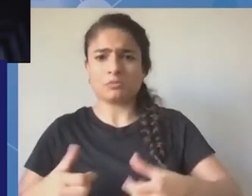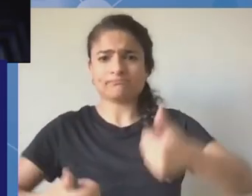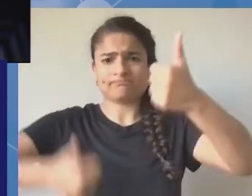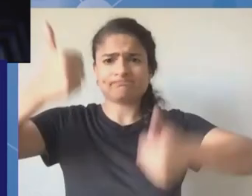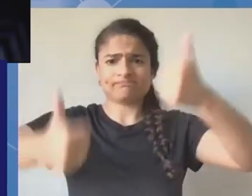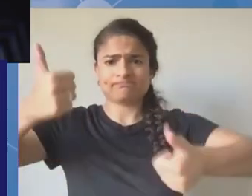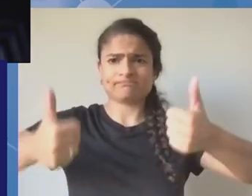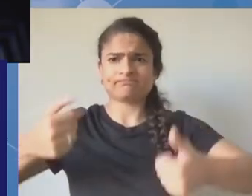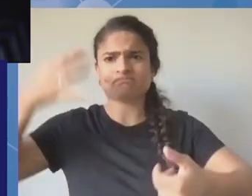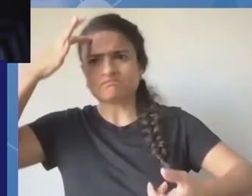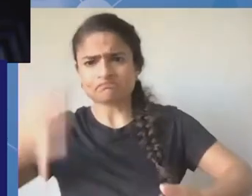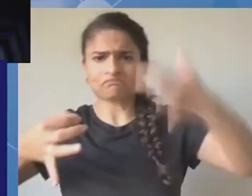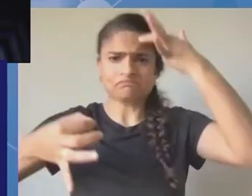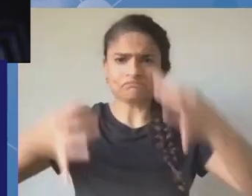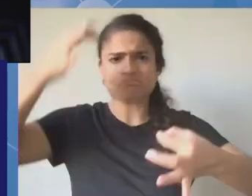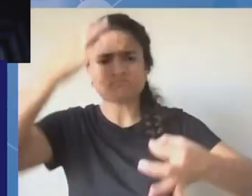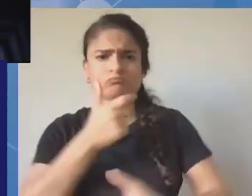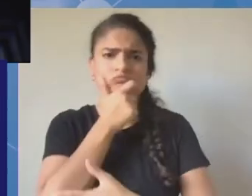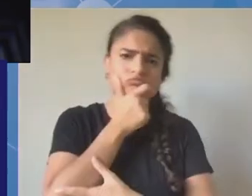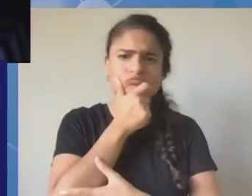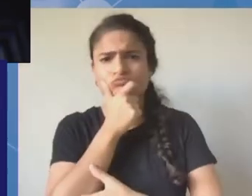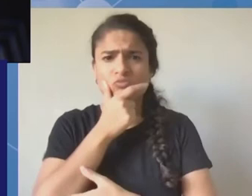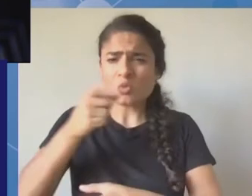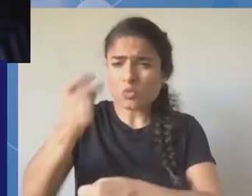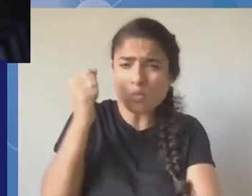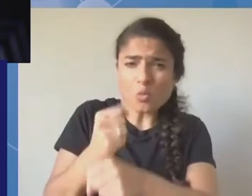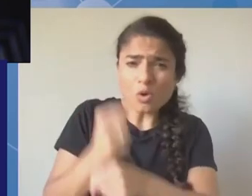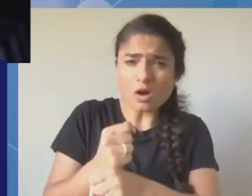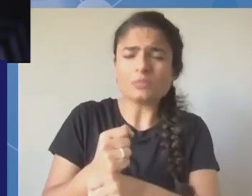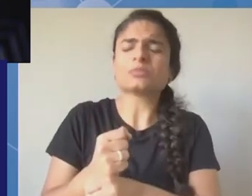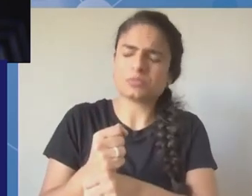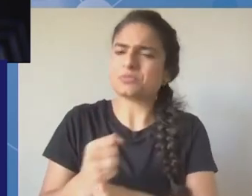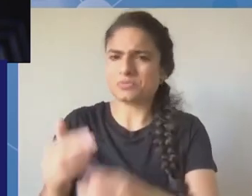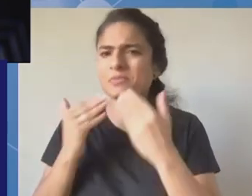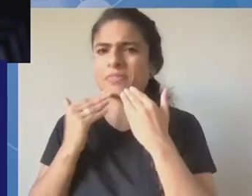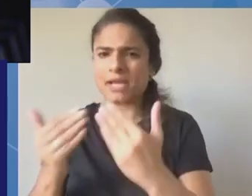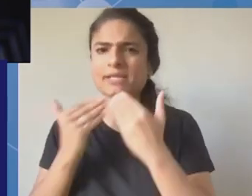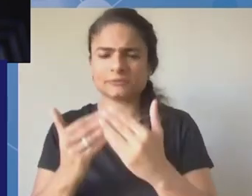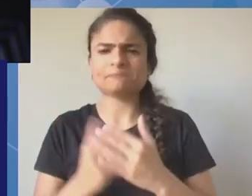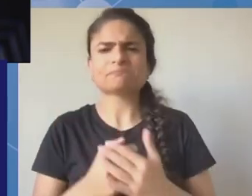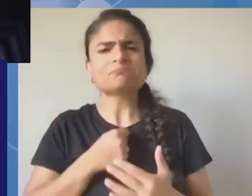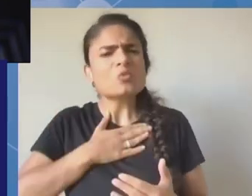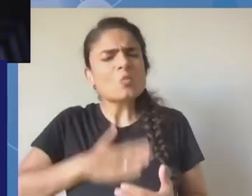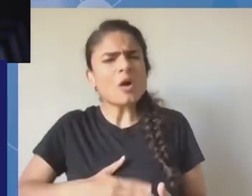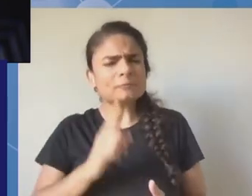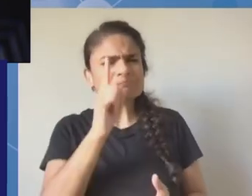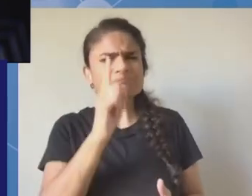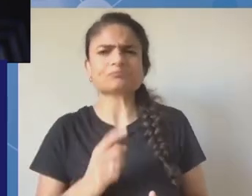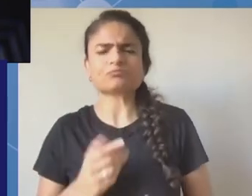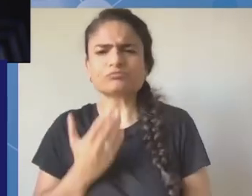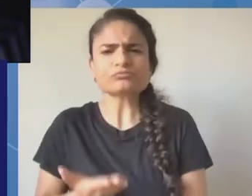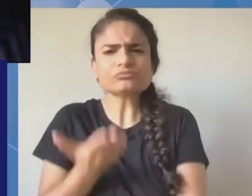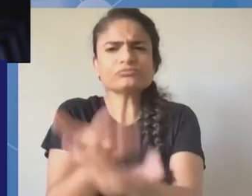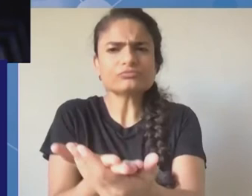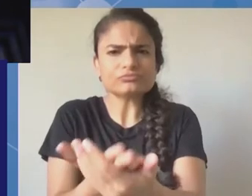的跟我们连接上的吧，包括在这个峰会上面，无论是在什么地方，可以我们听到可